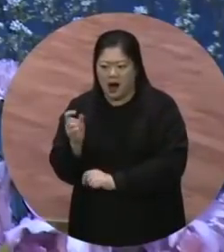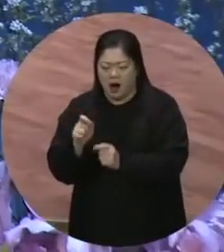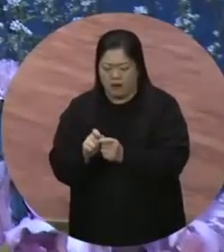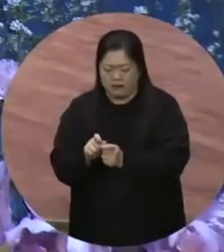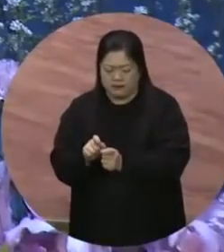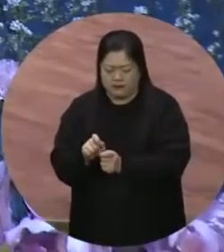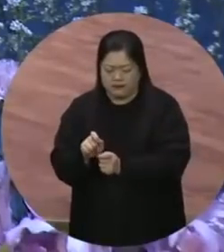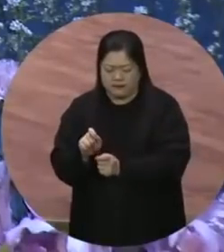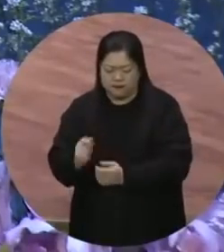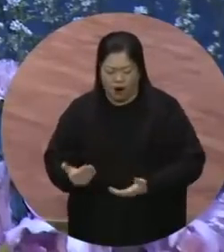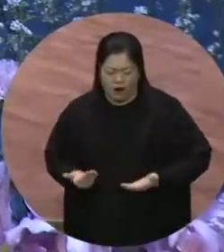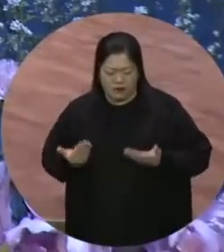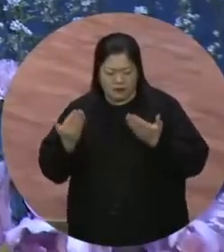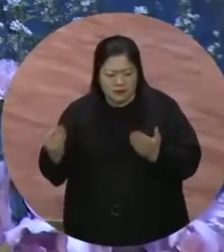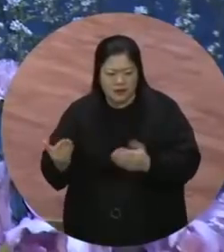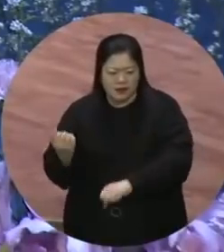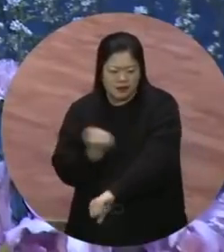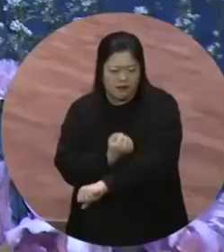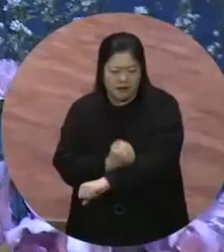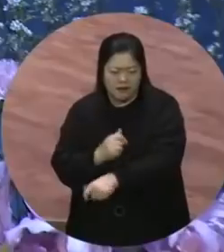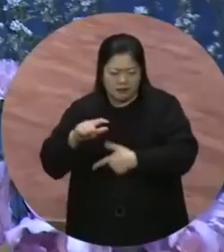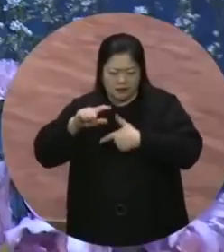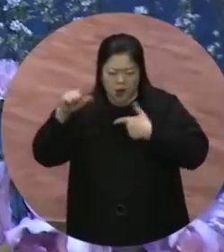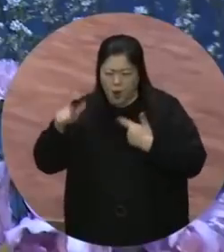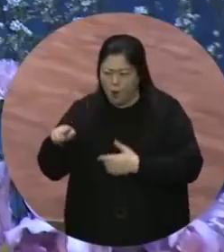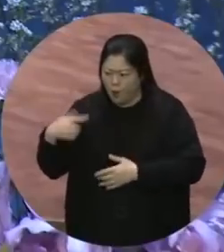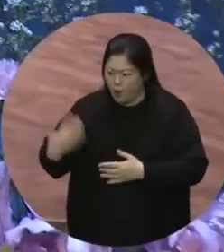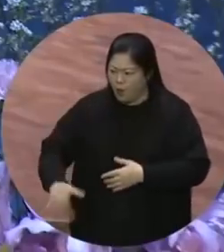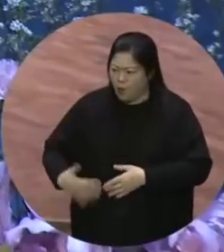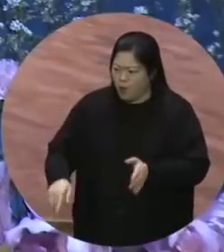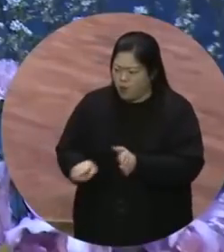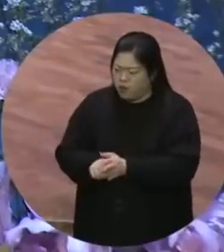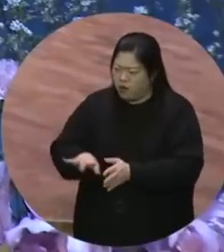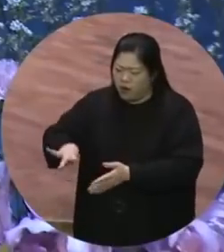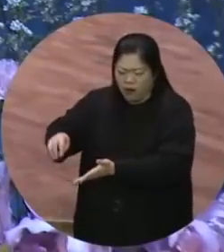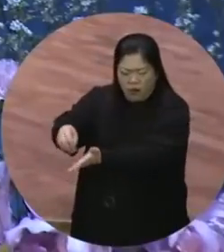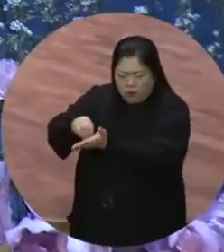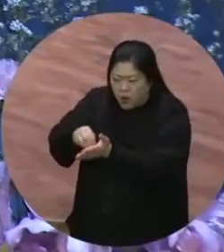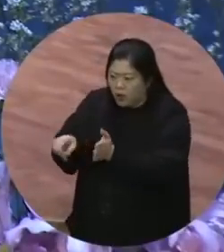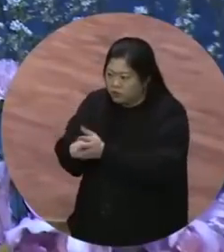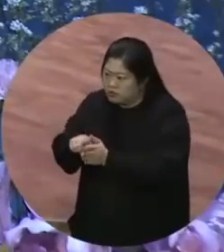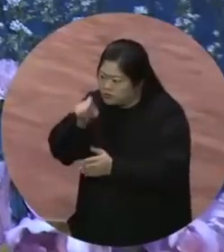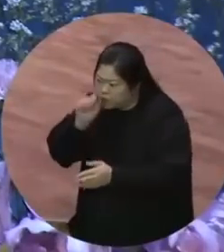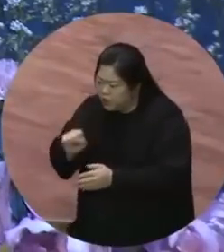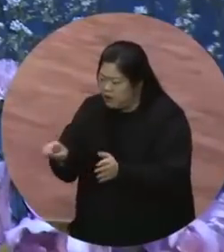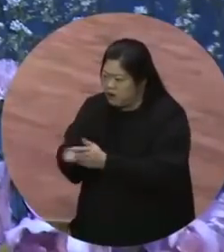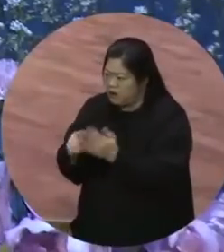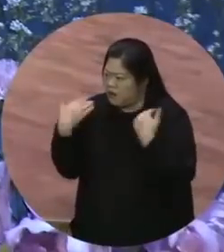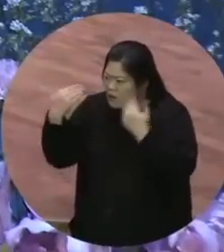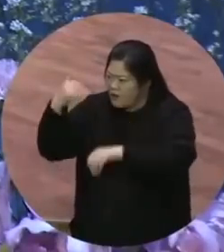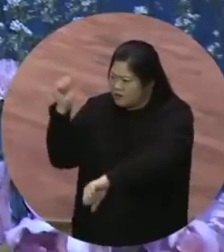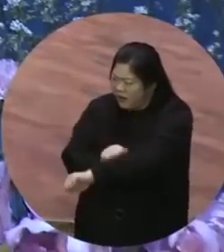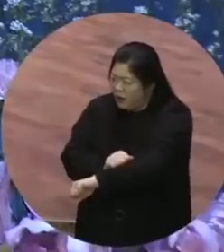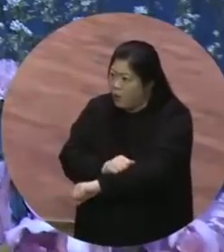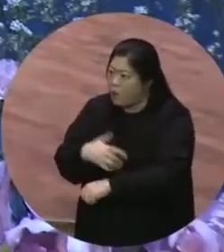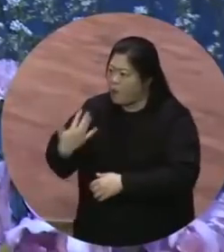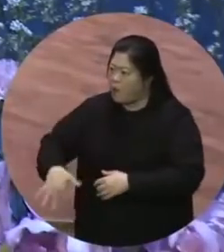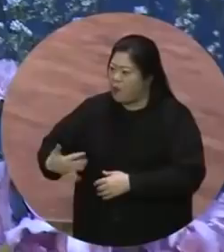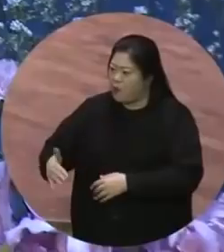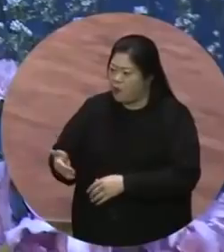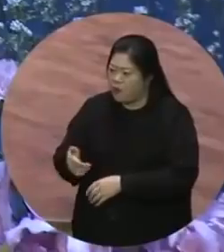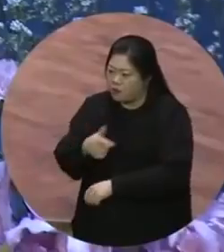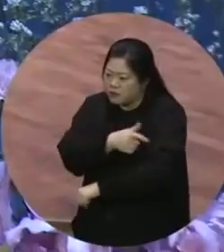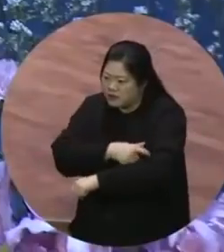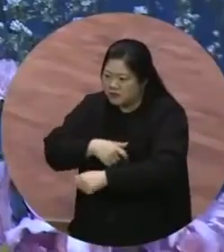받아가지고 헌신도 많이 합니다. 그래서 사람들이 야, 믿음 좋다 인정받게 된 그 순간부터 부정적인 말을 시작해가지고 교회로